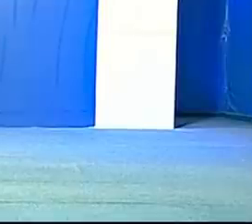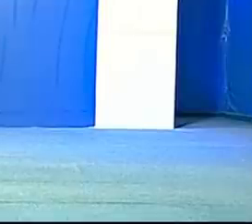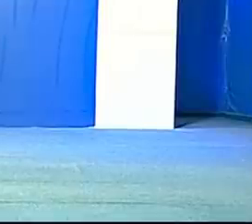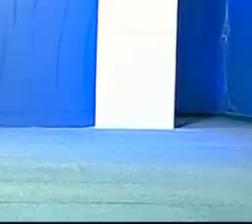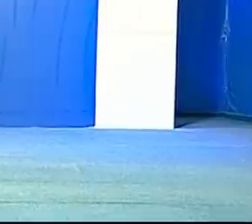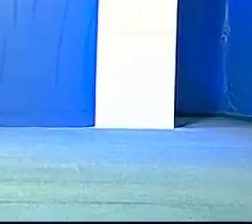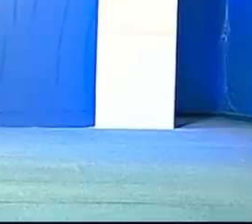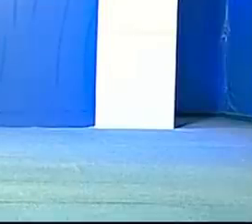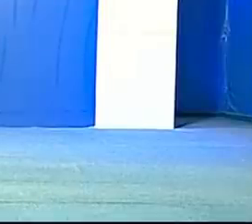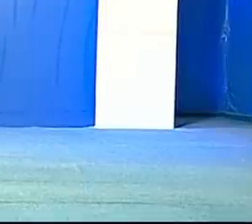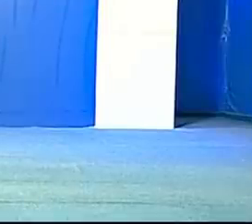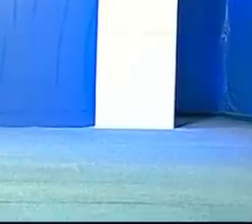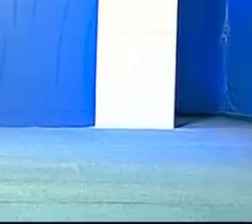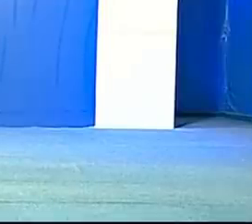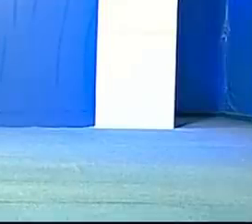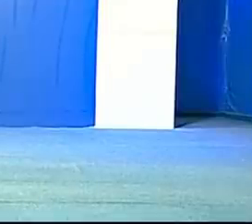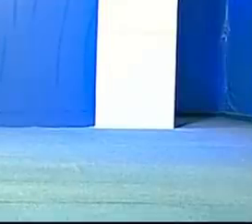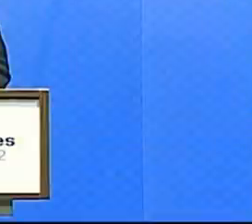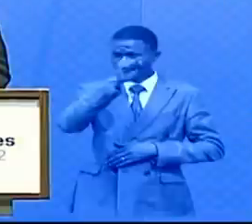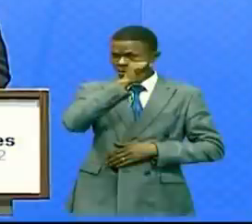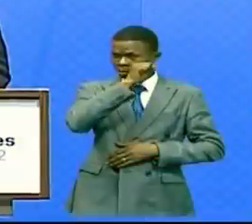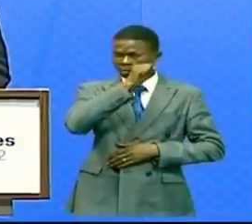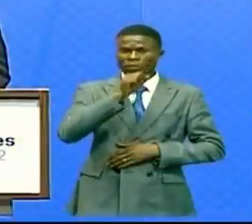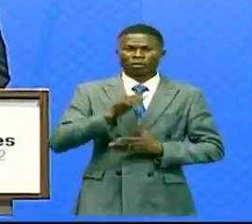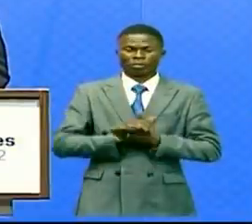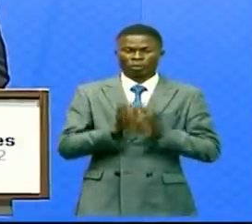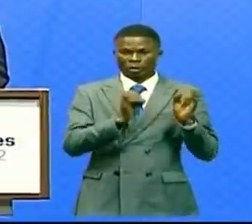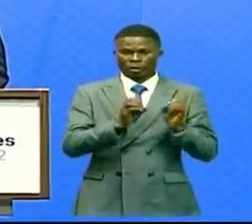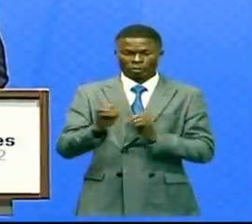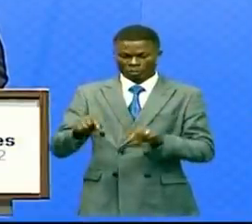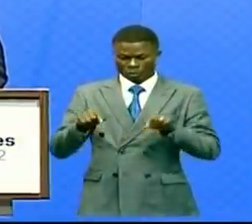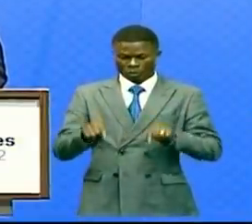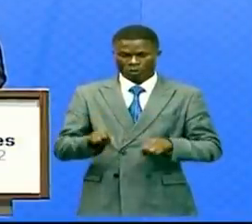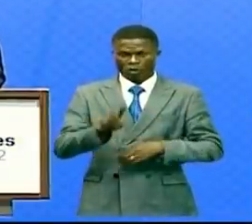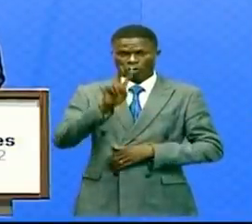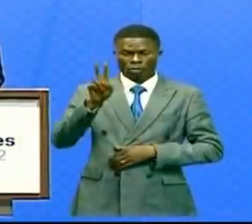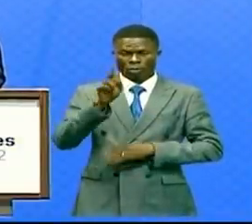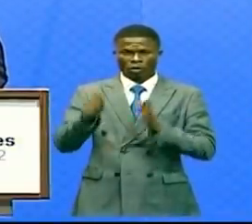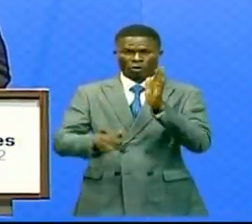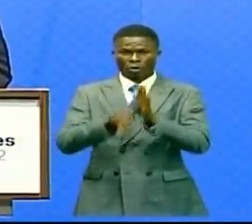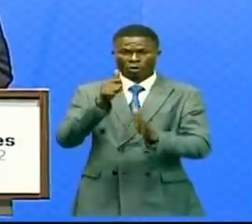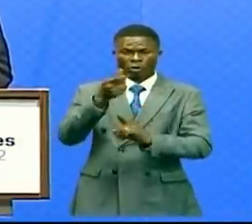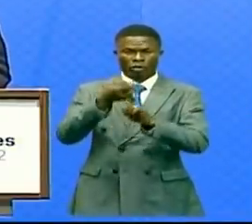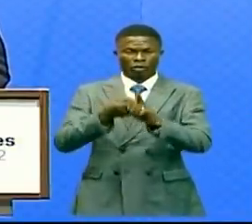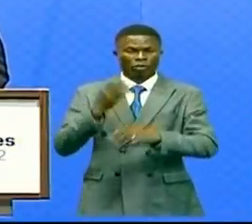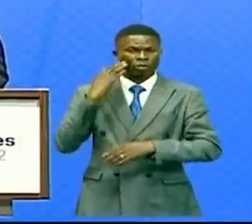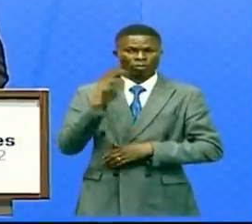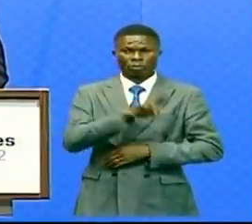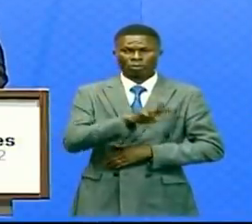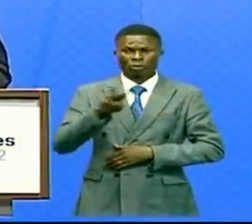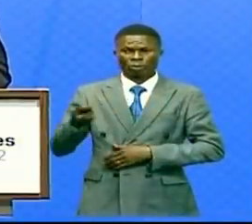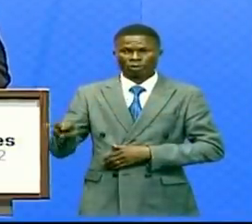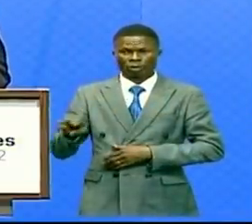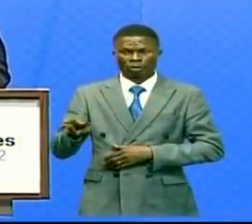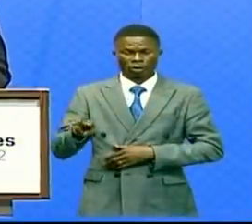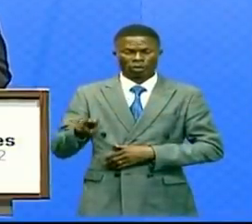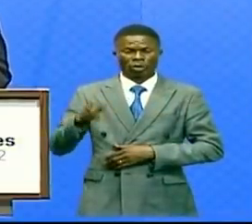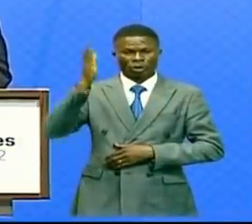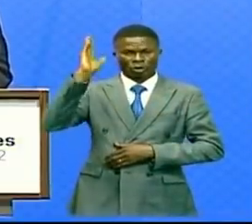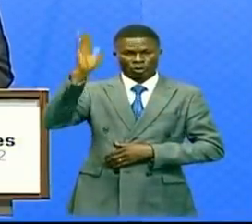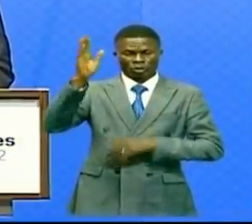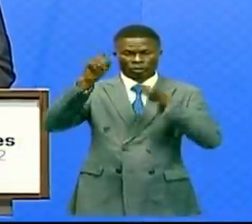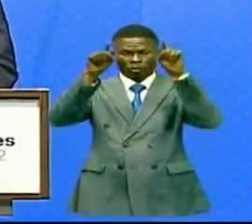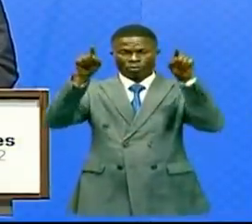Jean-Michel Sama Lukonde Kyenge, a présidé ce vendredi 11 mars 2022 par visioconférence